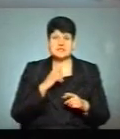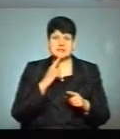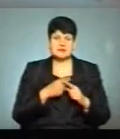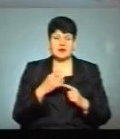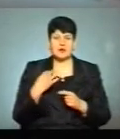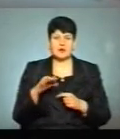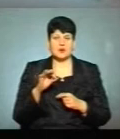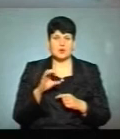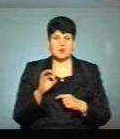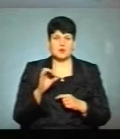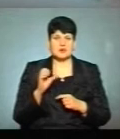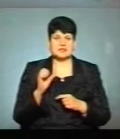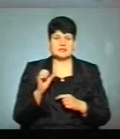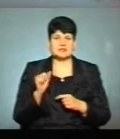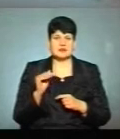Йосифата